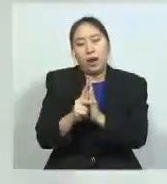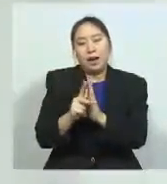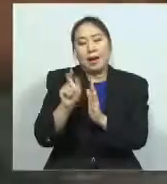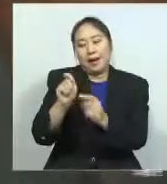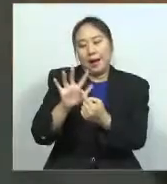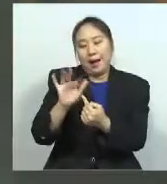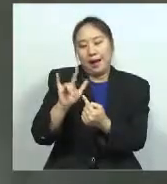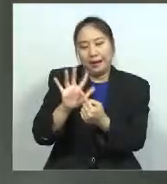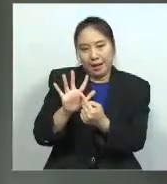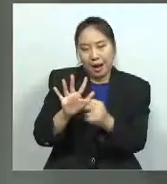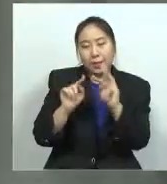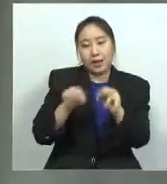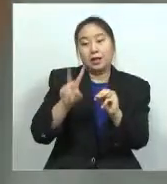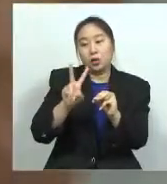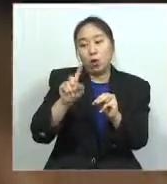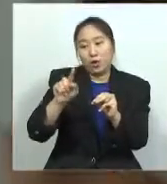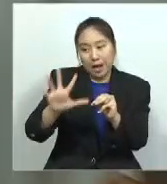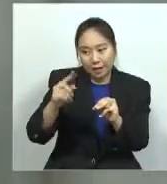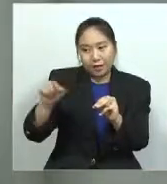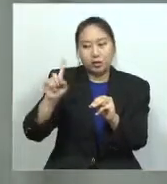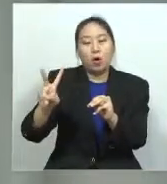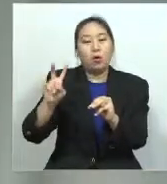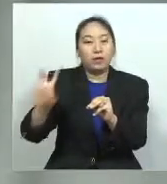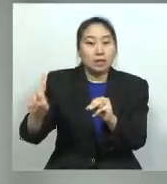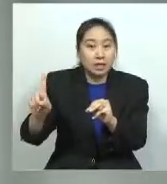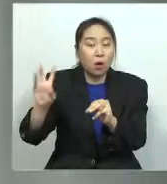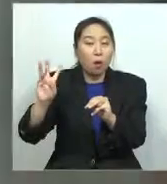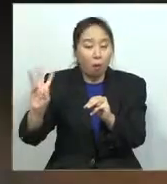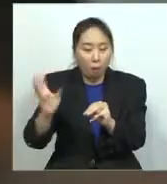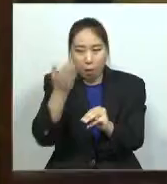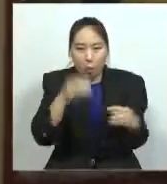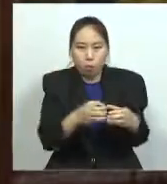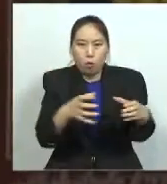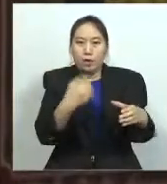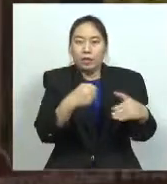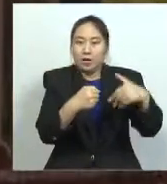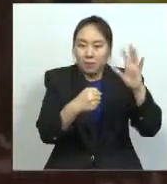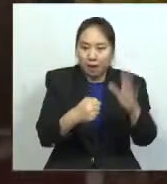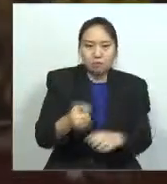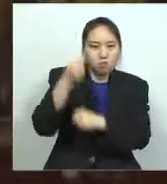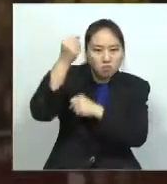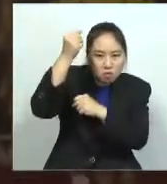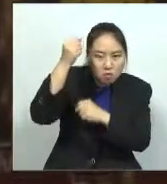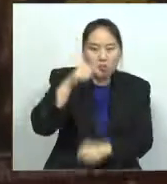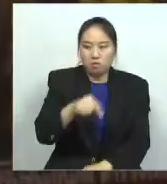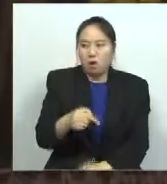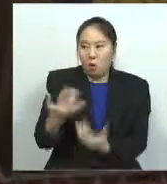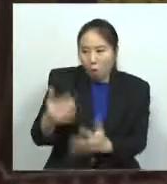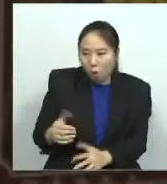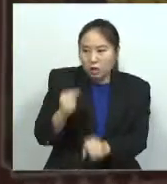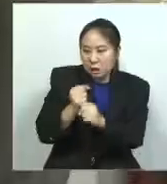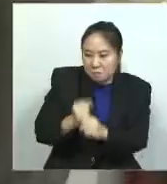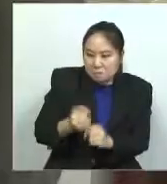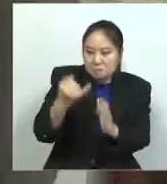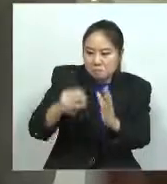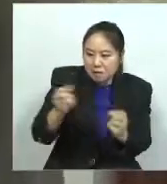215 216ฐานมั่วสุมตั้งแต่10คนขึ้นไปใช้กำลังประทุษร้ายขู่เข็นว่าจะใช้กำลังประทุษร้ายหรือกระทำการอย่